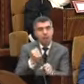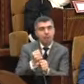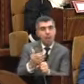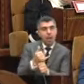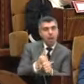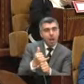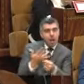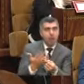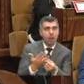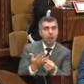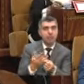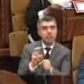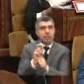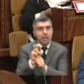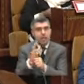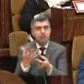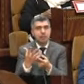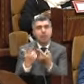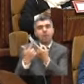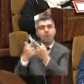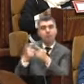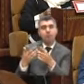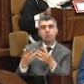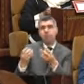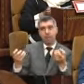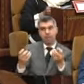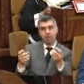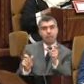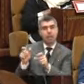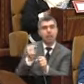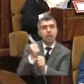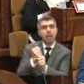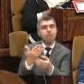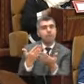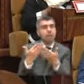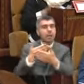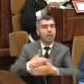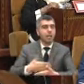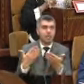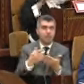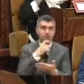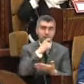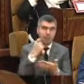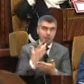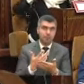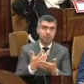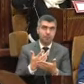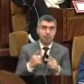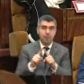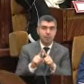مطعم طاكسي يعني واحد العدد ديال المهن اللي كتشتغل في رمضان غير بالليل. السيد الوزير هذه